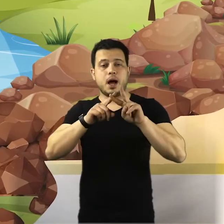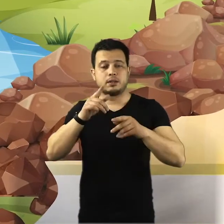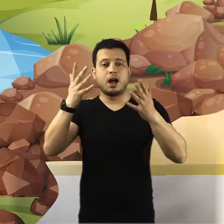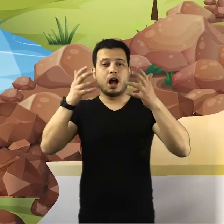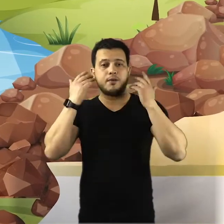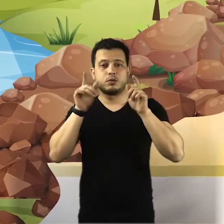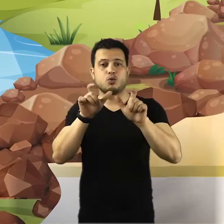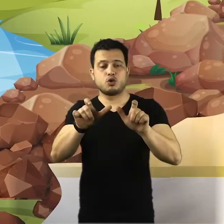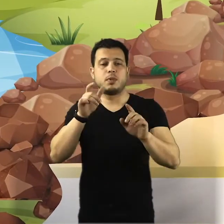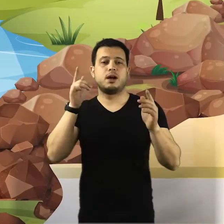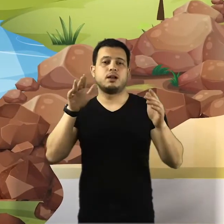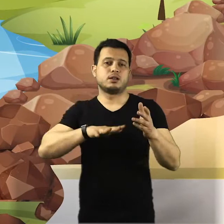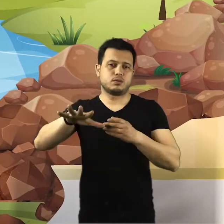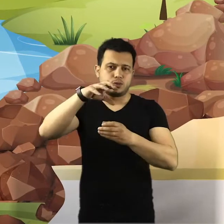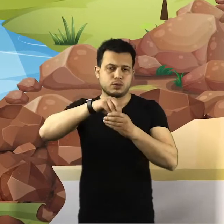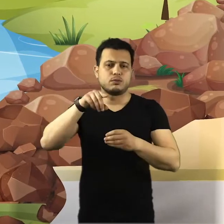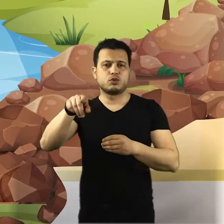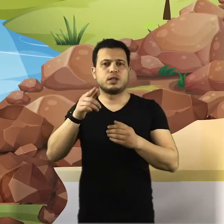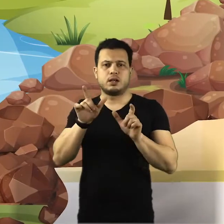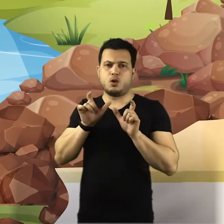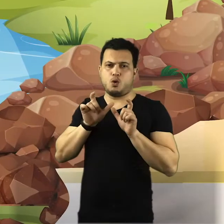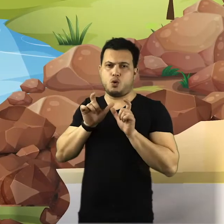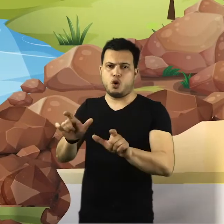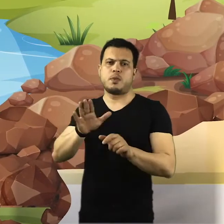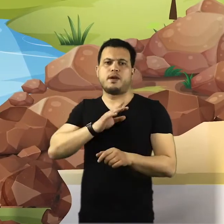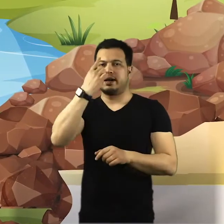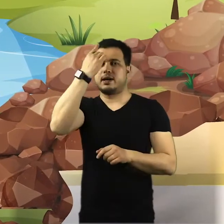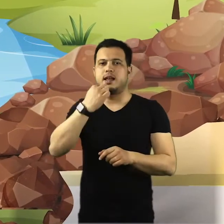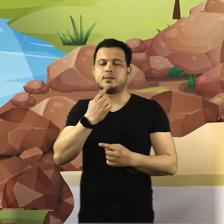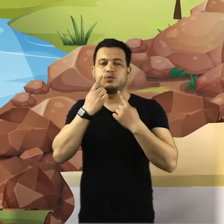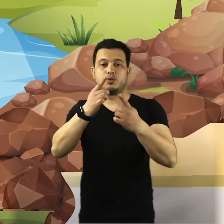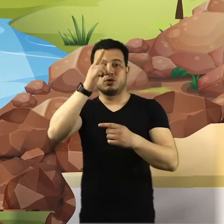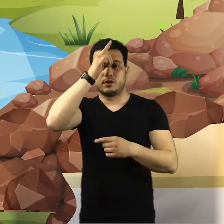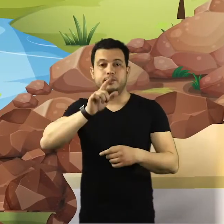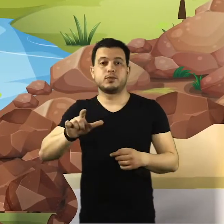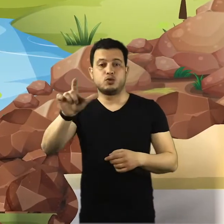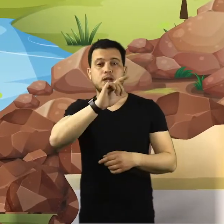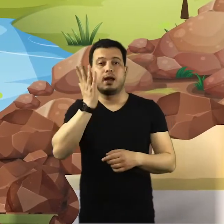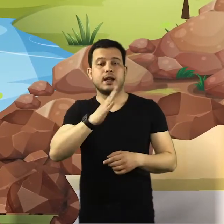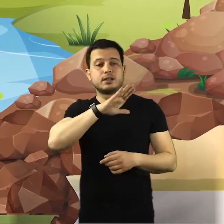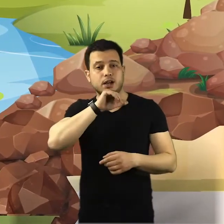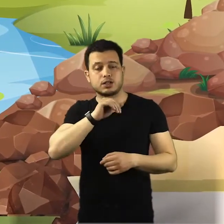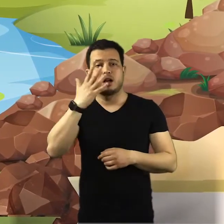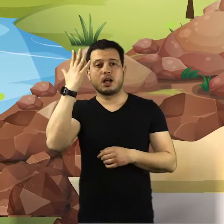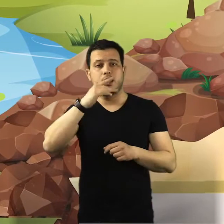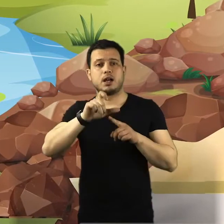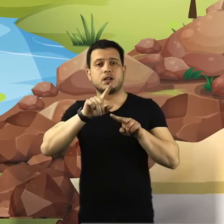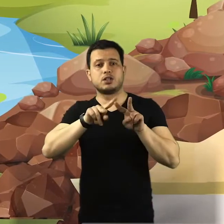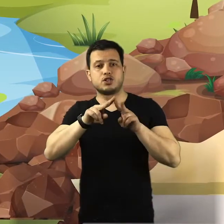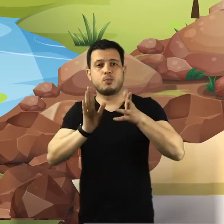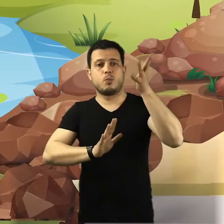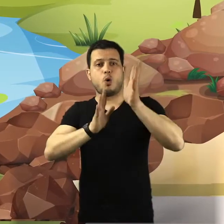tarafından Koruma alanı olarak ilan edilmiştir Türkiye'nin en yaşlı Karaçam Ormanı